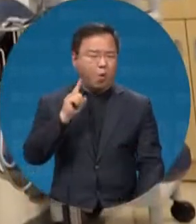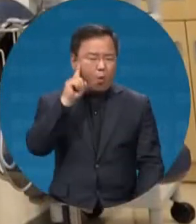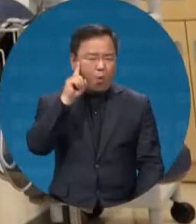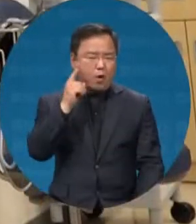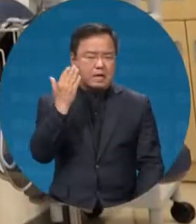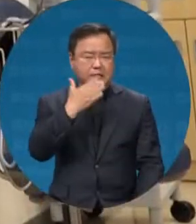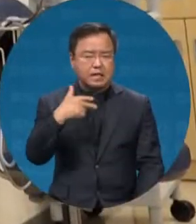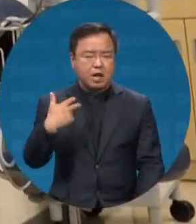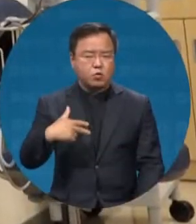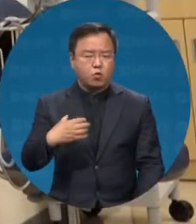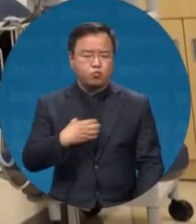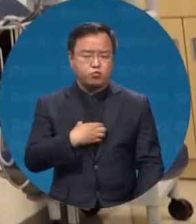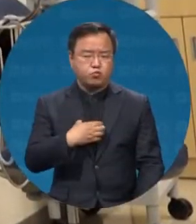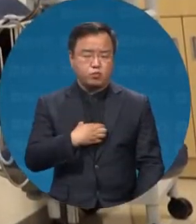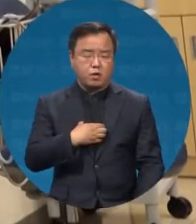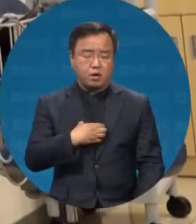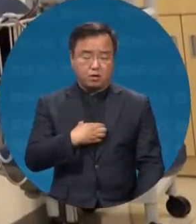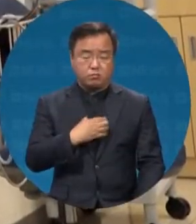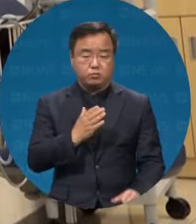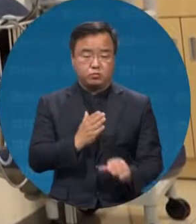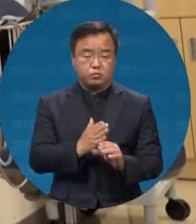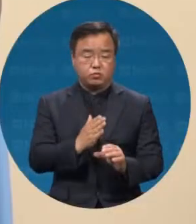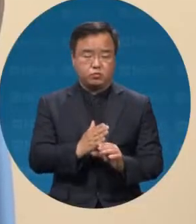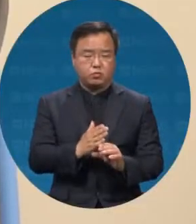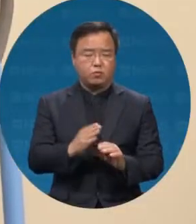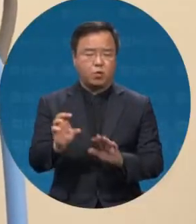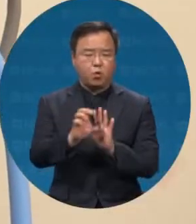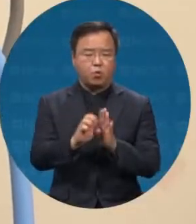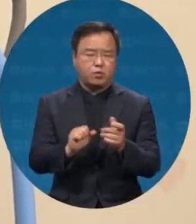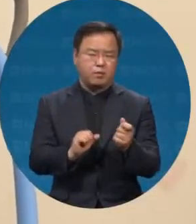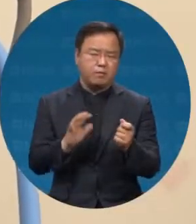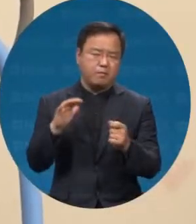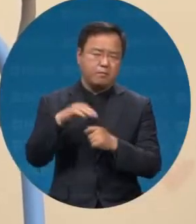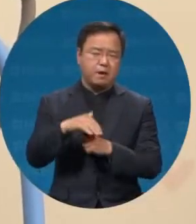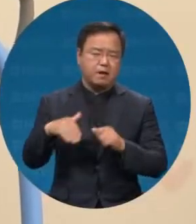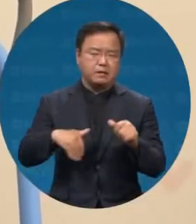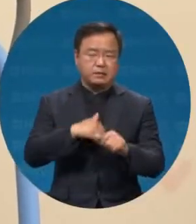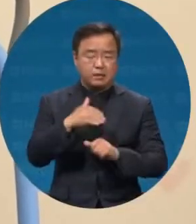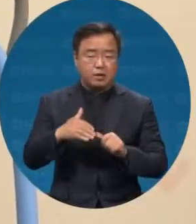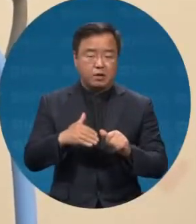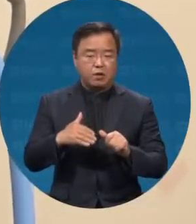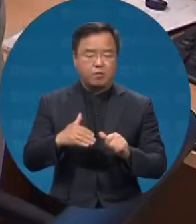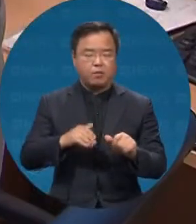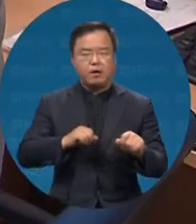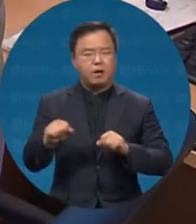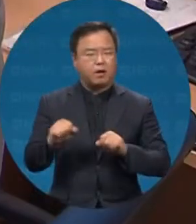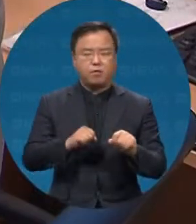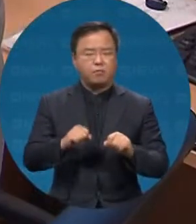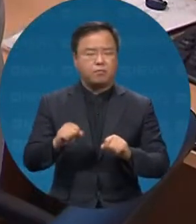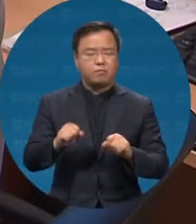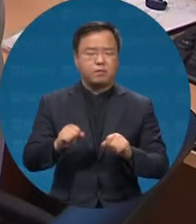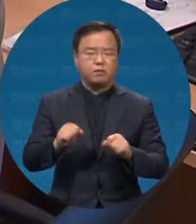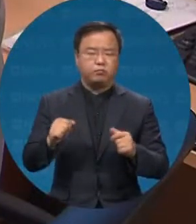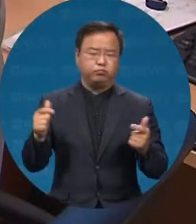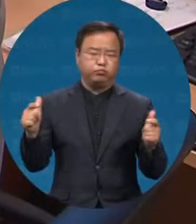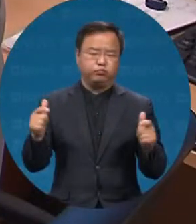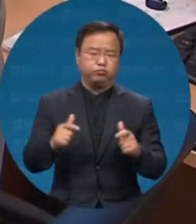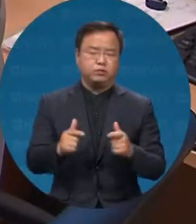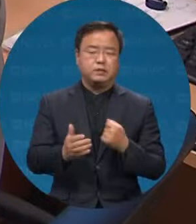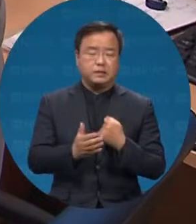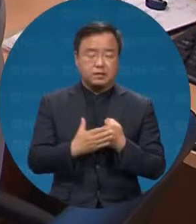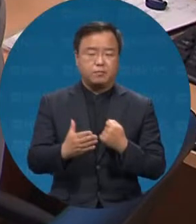코로나 119 가 퍼진 뒤 체중 조절이 어려워 진 탓입니다 신체 활동이 줄고 식단 관리가 힘들어